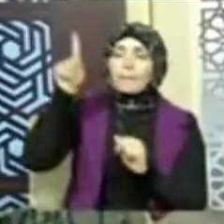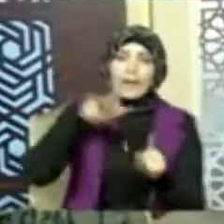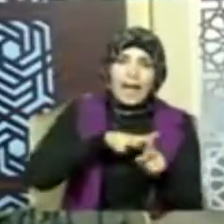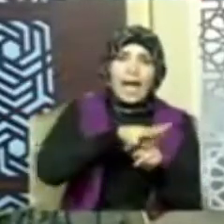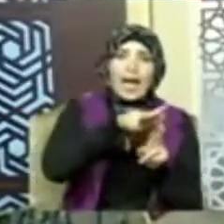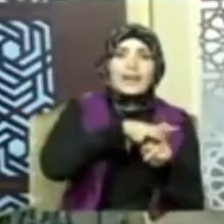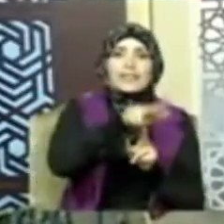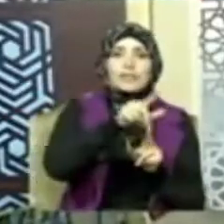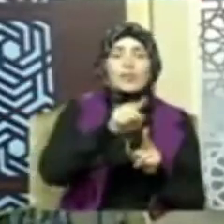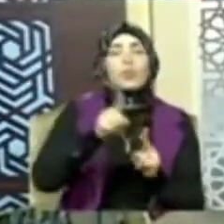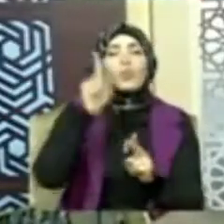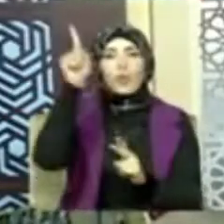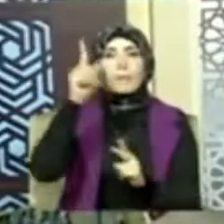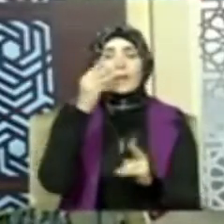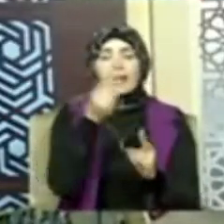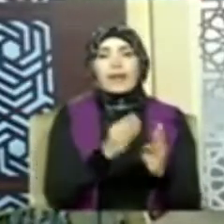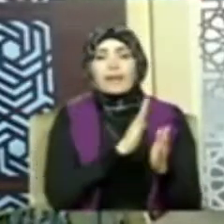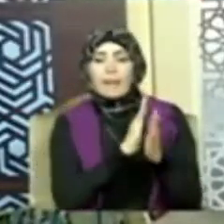ويستبدل قوما غيركم